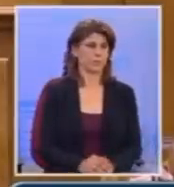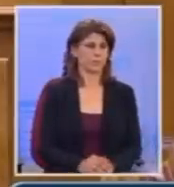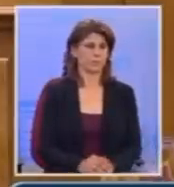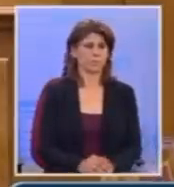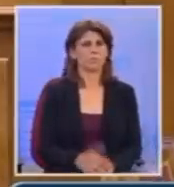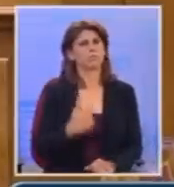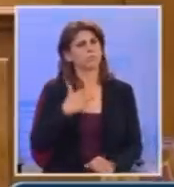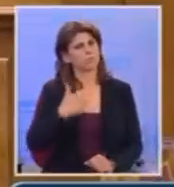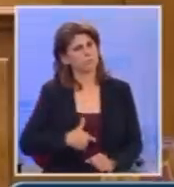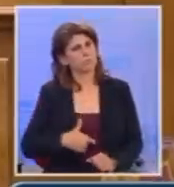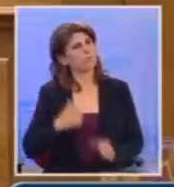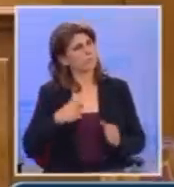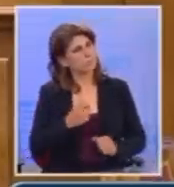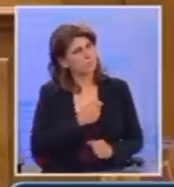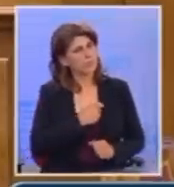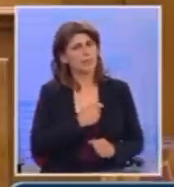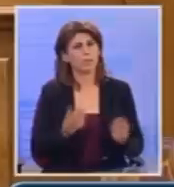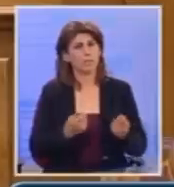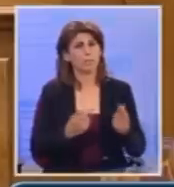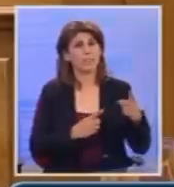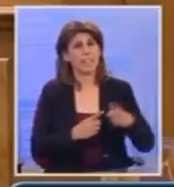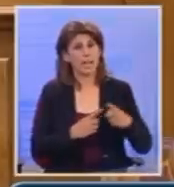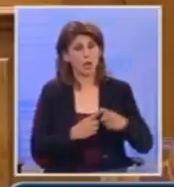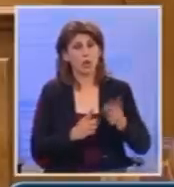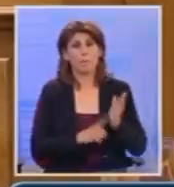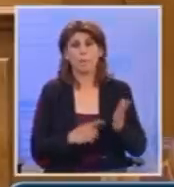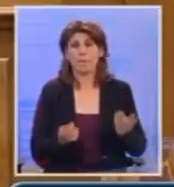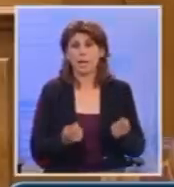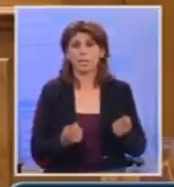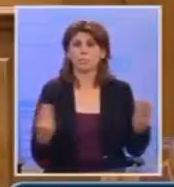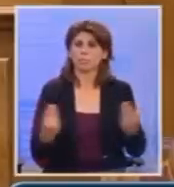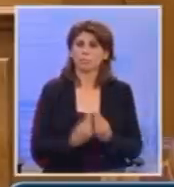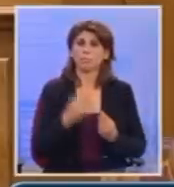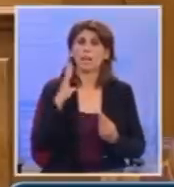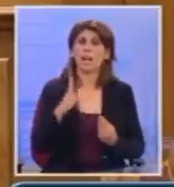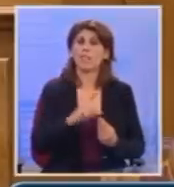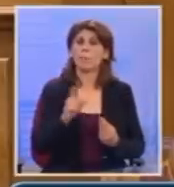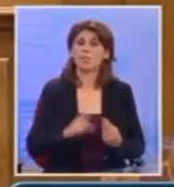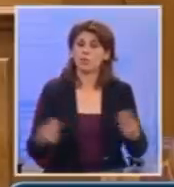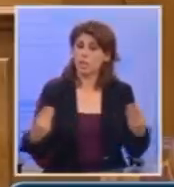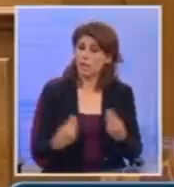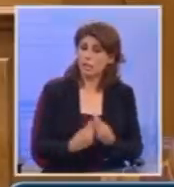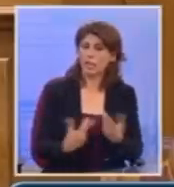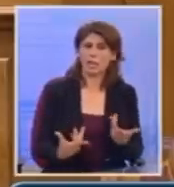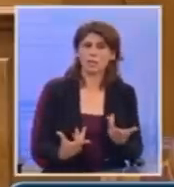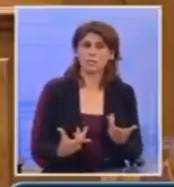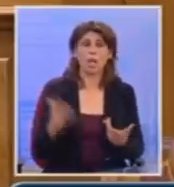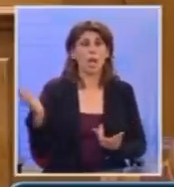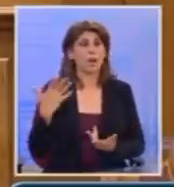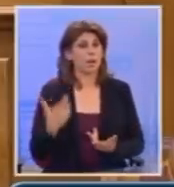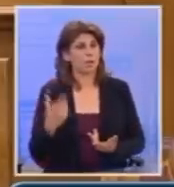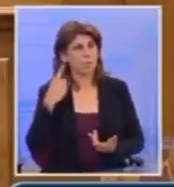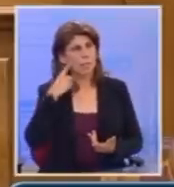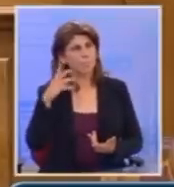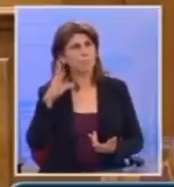Είμαι υπέρμαχος της άποψης ότι η χρήση τεχνολογίας πρέπει να γίνει συμβατή με την καθημερινότητά μας. Αν όμως έχουμε την